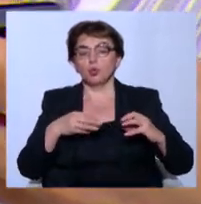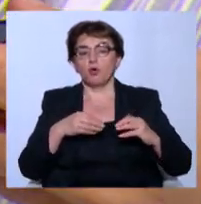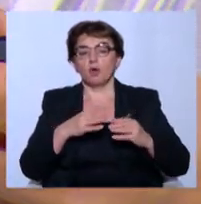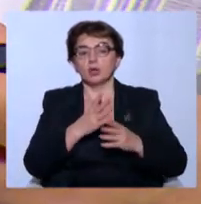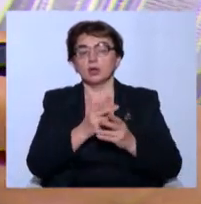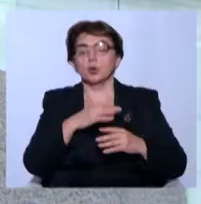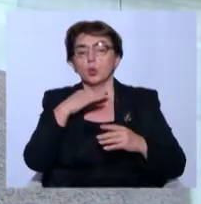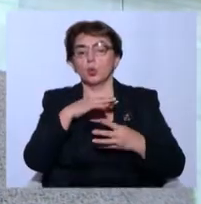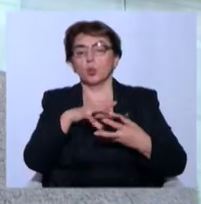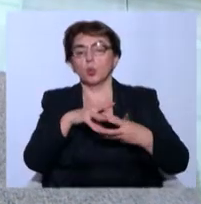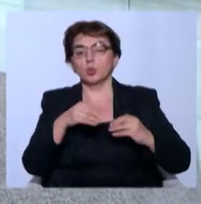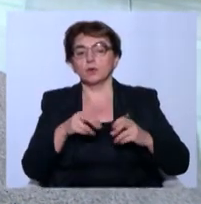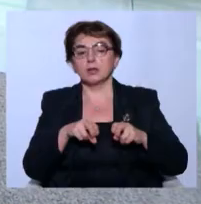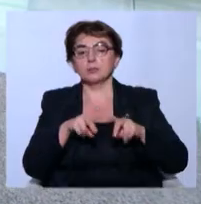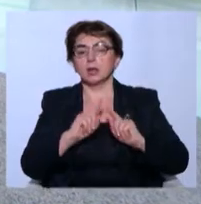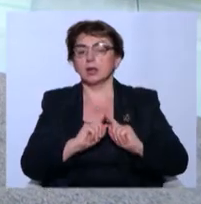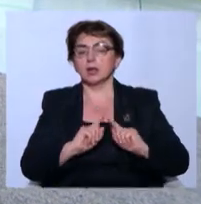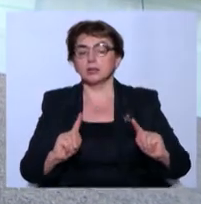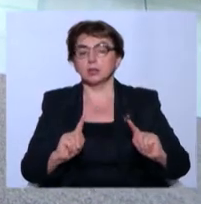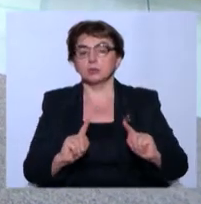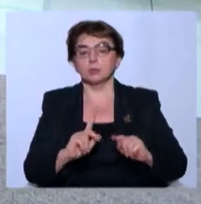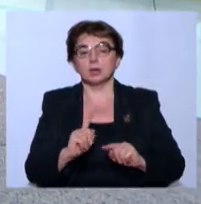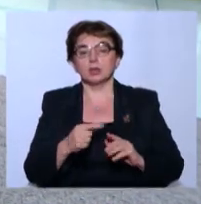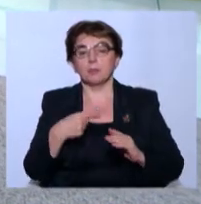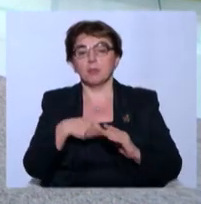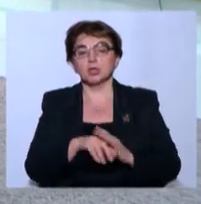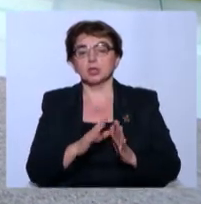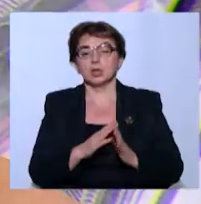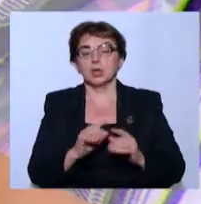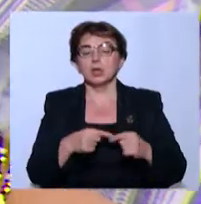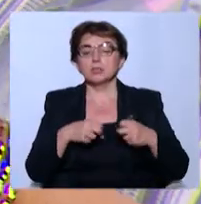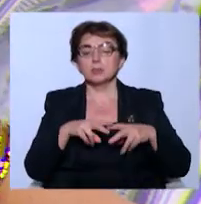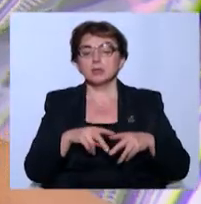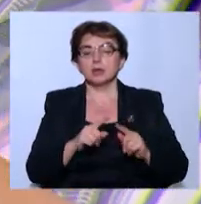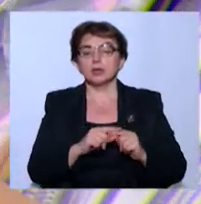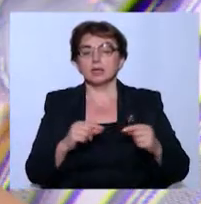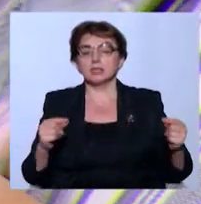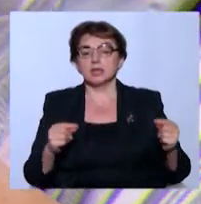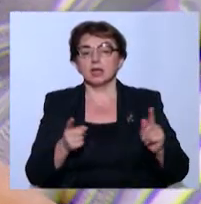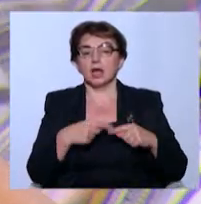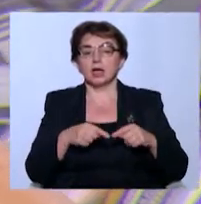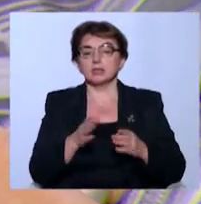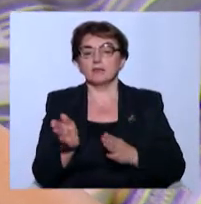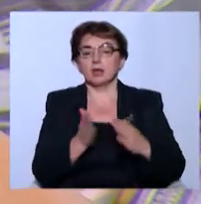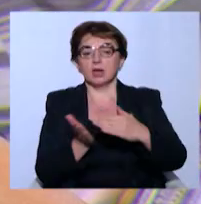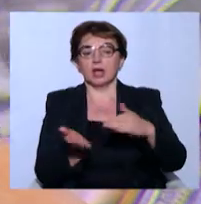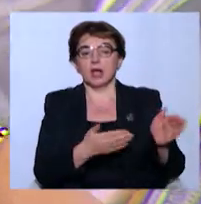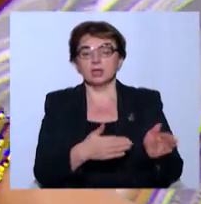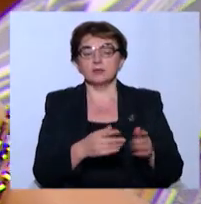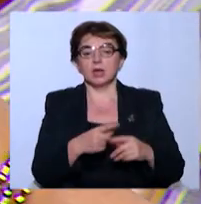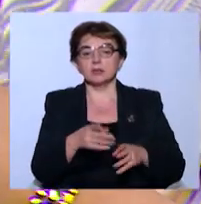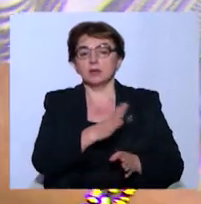კუჭის გლუვკუნთოვანი შრე განსაკუთრებულია, რადგან მასში არის სიგრძივი კუნთები, განივი კუნთები და